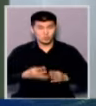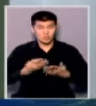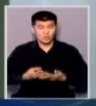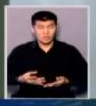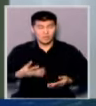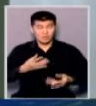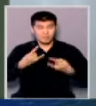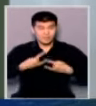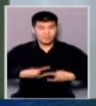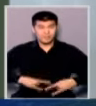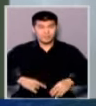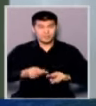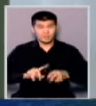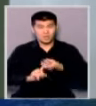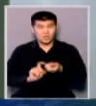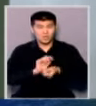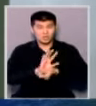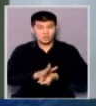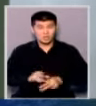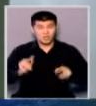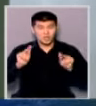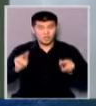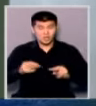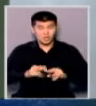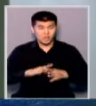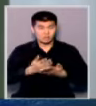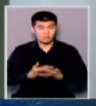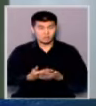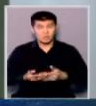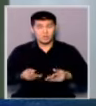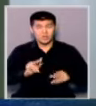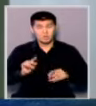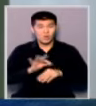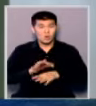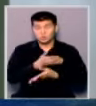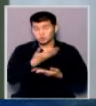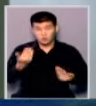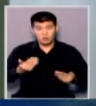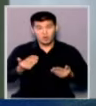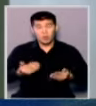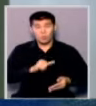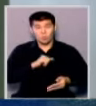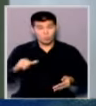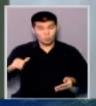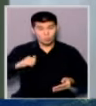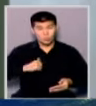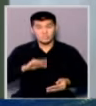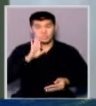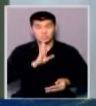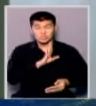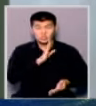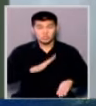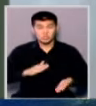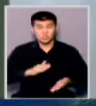басталып, COVID анализінің ПЦР-дің результаты қолында теріс мәнді болса, онда әйелдің